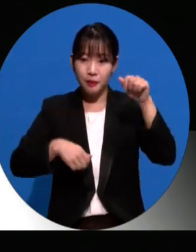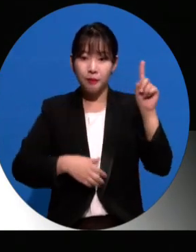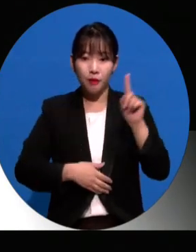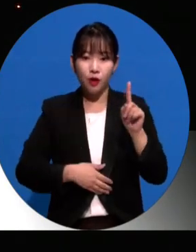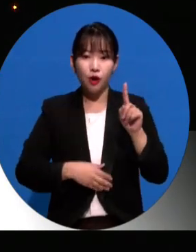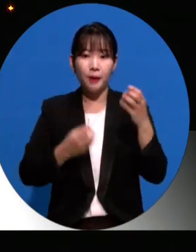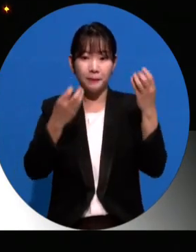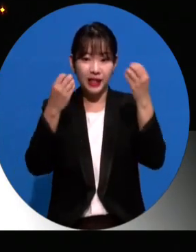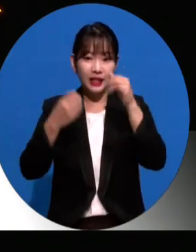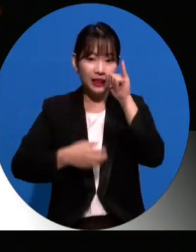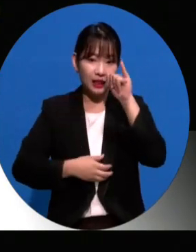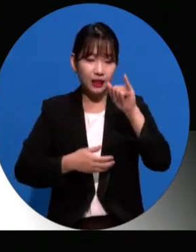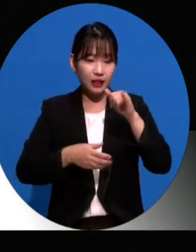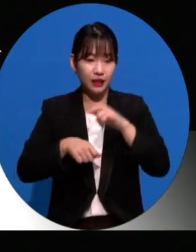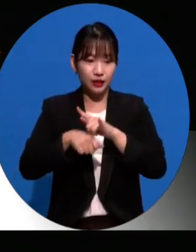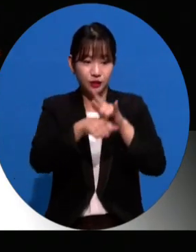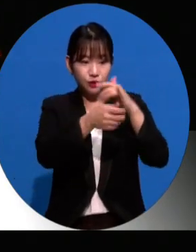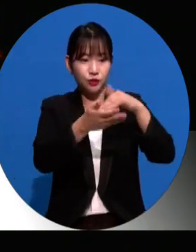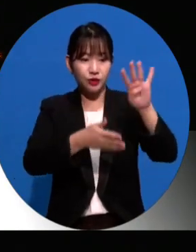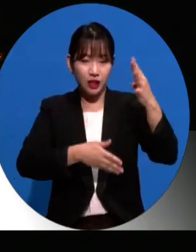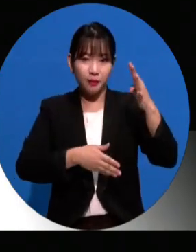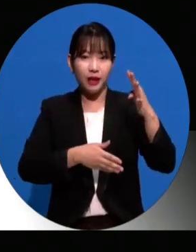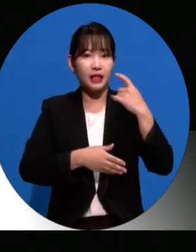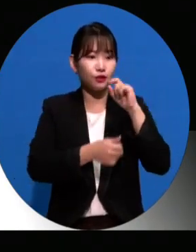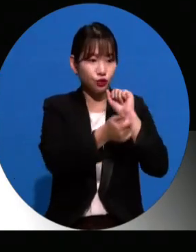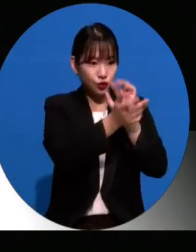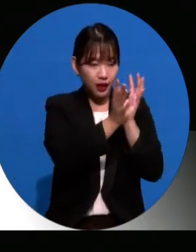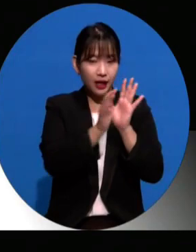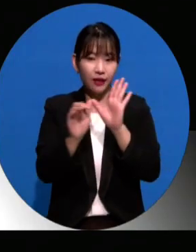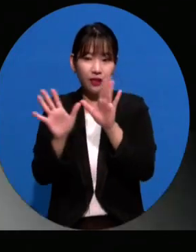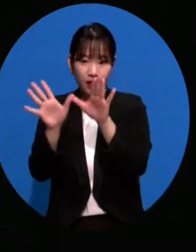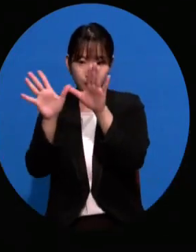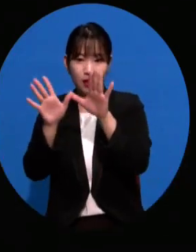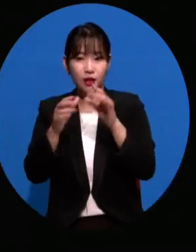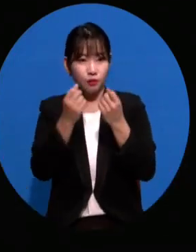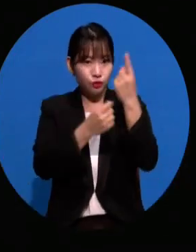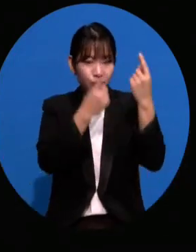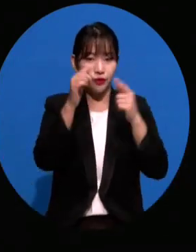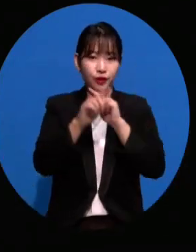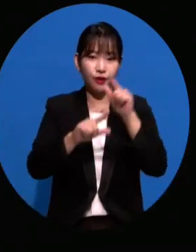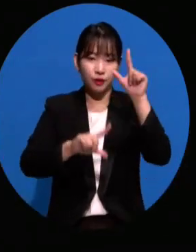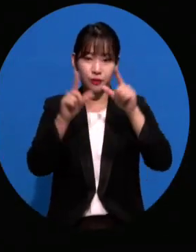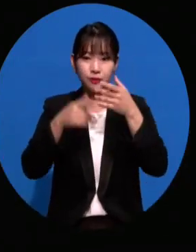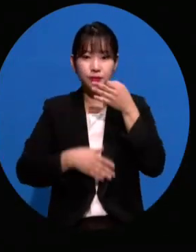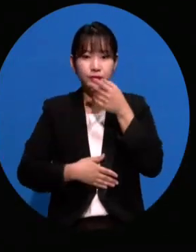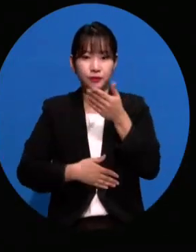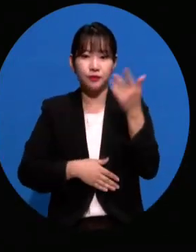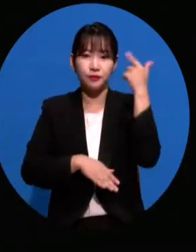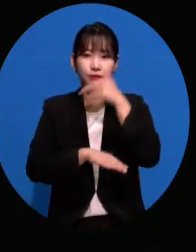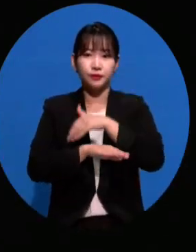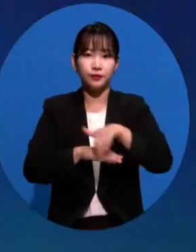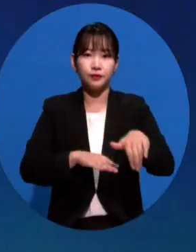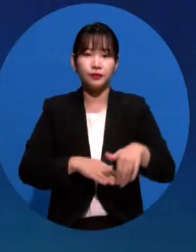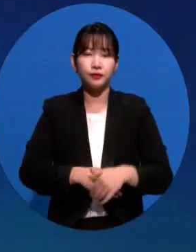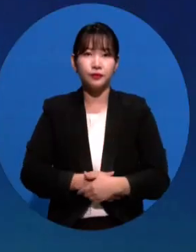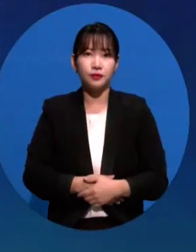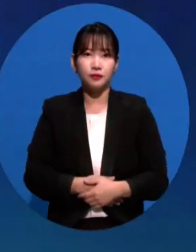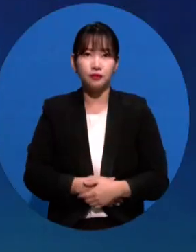드론 400대가 국화와 나비, 불꽃놀이 등 다양한 형상을 그려낼 예정입니다.